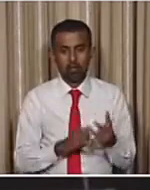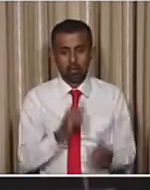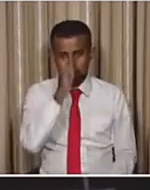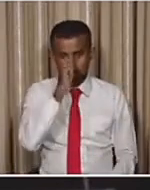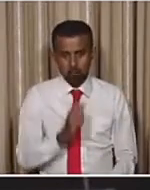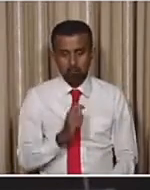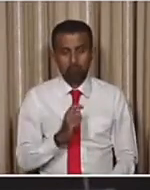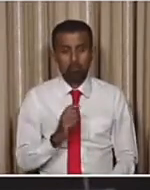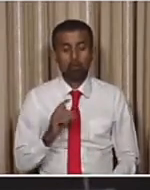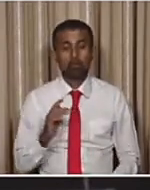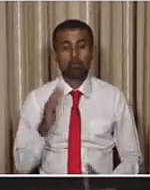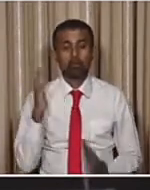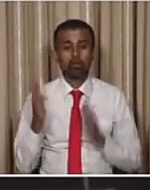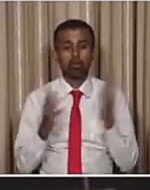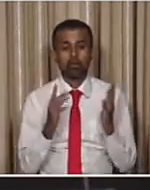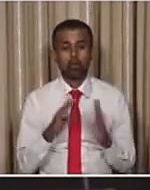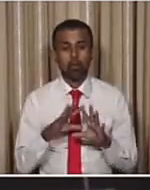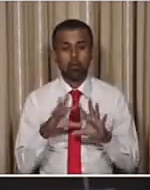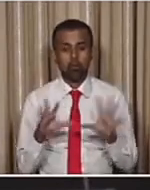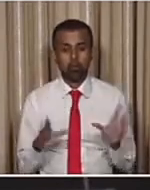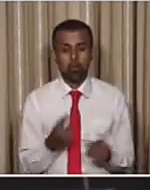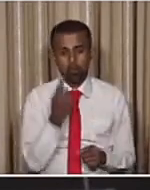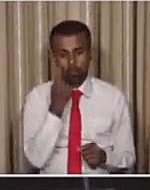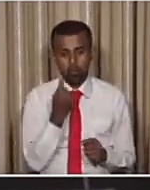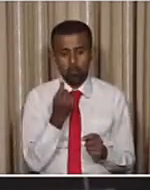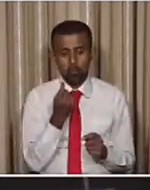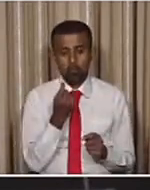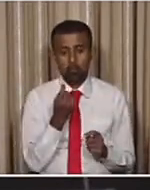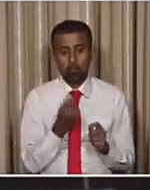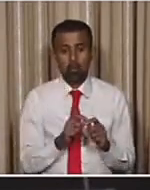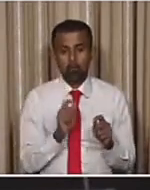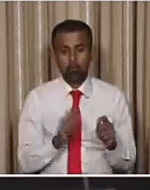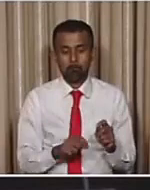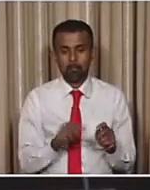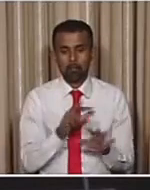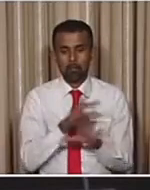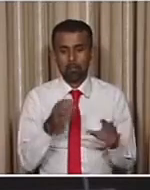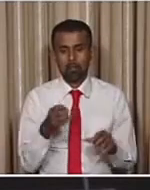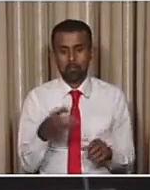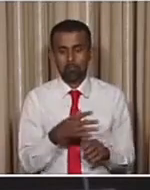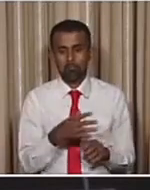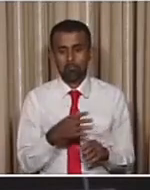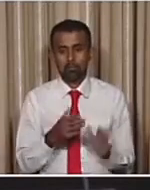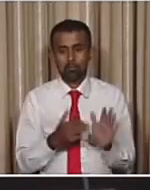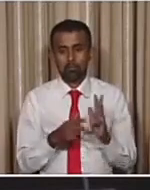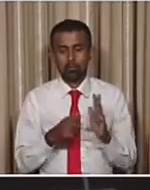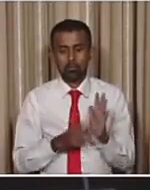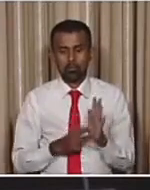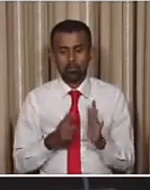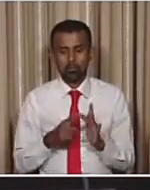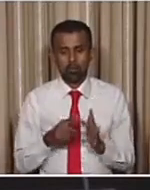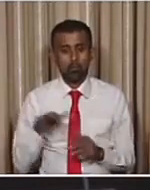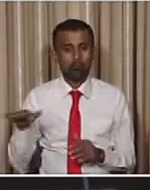சபையினுடைய செயலாளர் நாயகம் அவர்கள் இங்கே வந்து 18ஆம் தேதி முள்ளிவாய்க்கால் நிகழ்வுகளிலும் கலந்து கொள்ள இருக்கிறார் என்று. நான் அம்மையார்